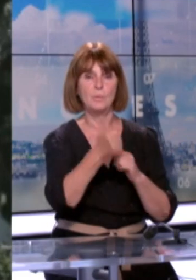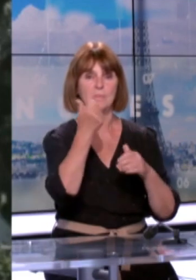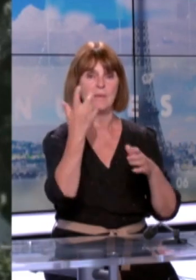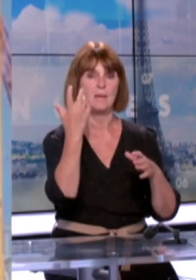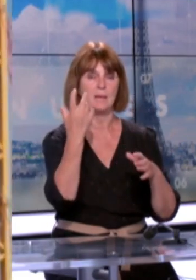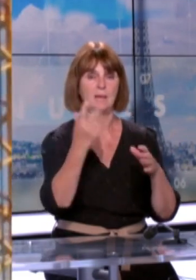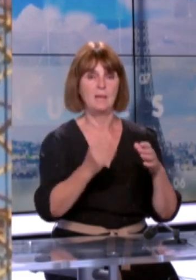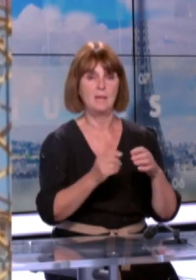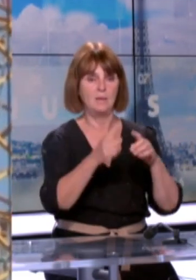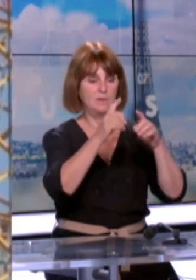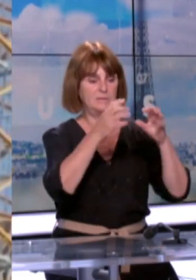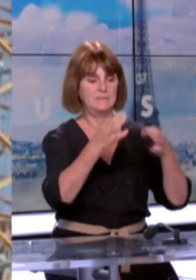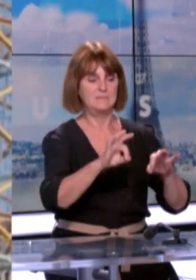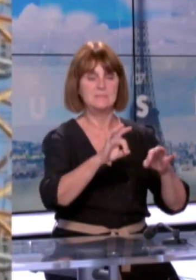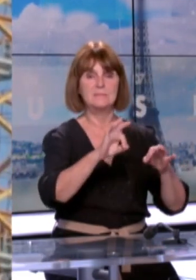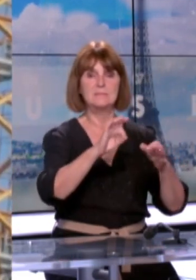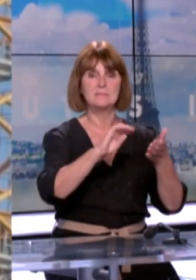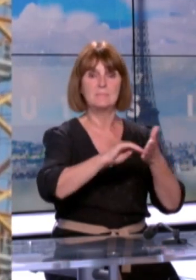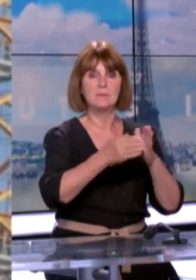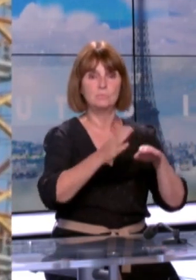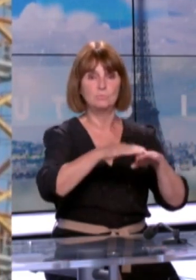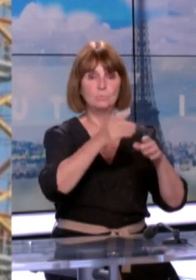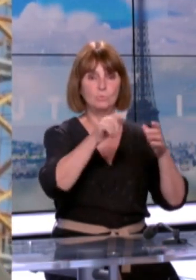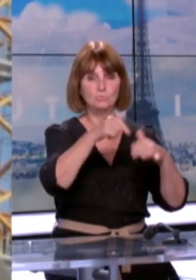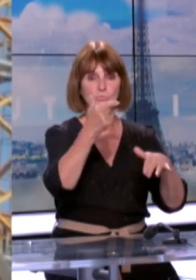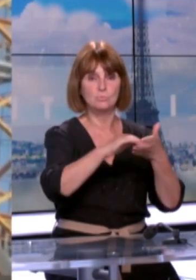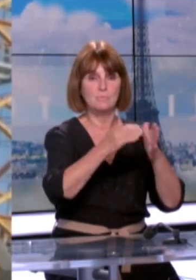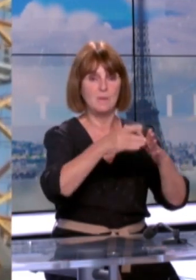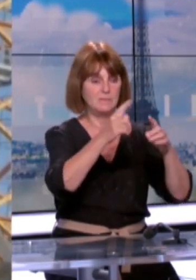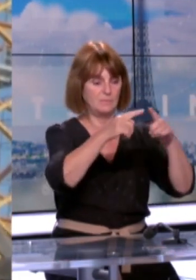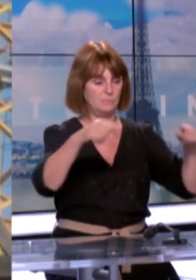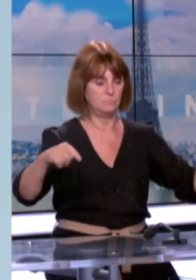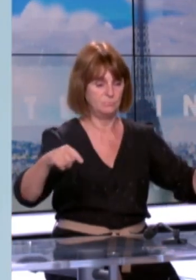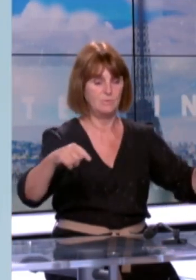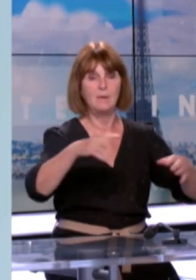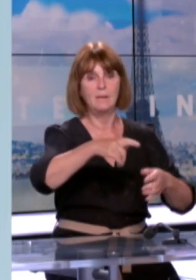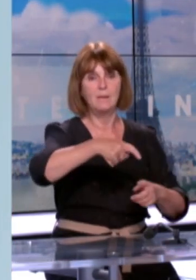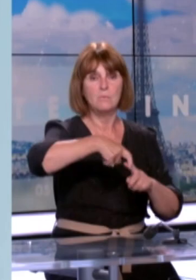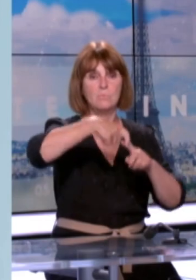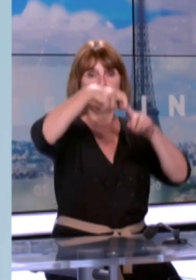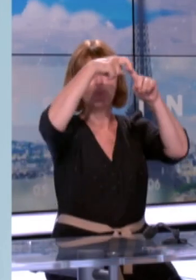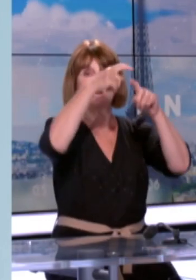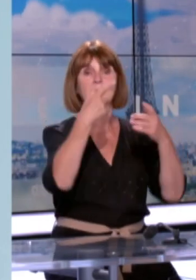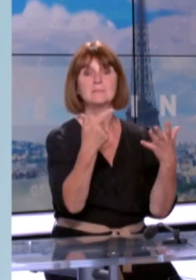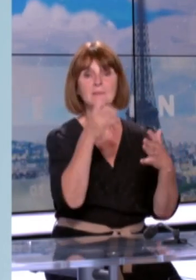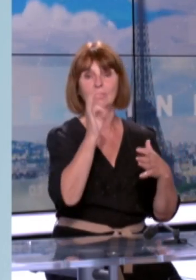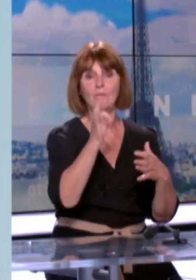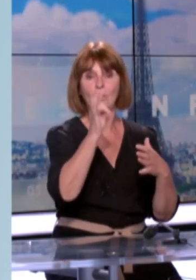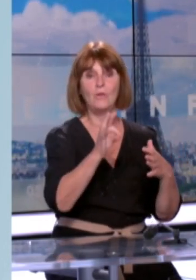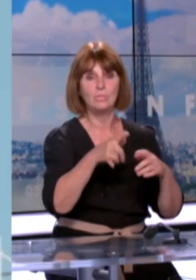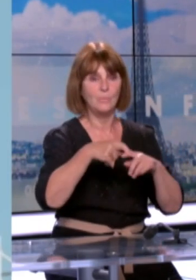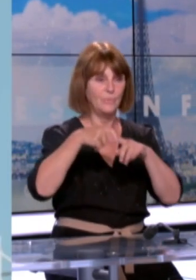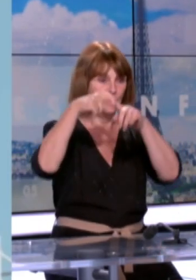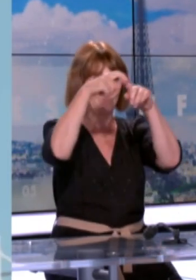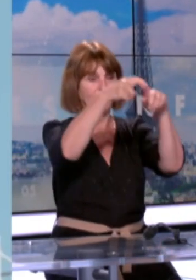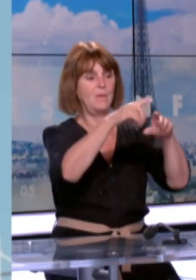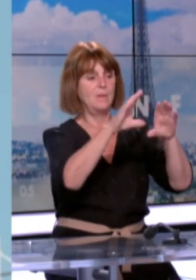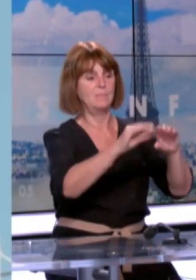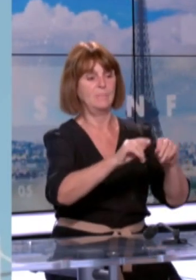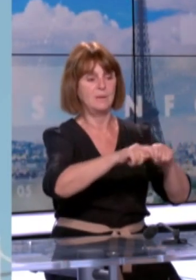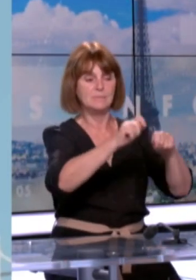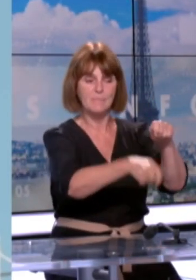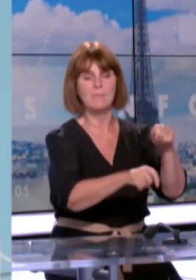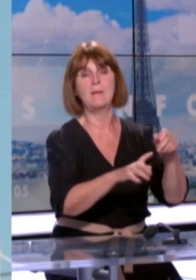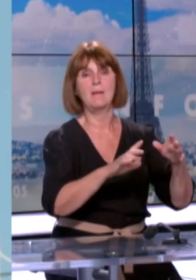12 mètres de long et 10 de haut s'envole vers les hauteurs de Notre-Dame. Les 7 tonnes prennent leur place définitive au-dessus